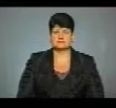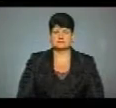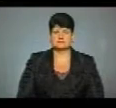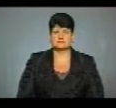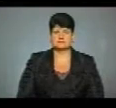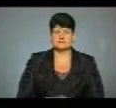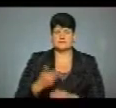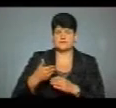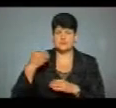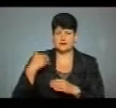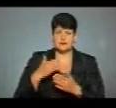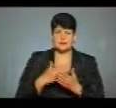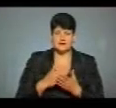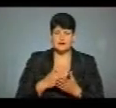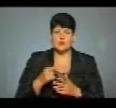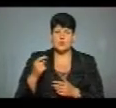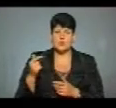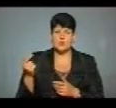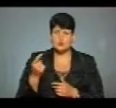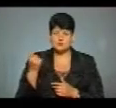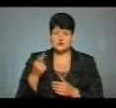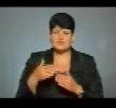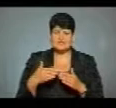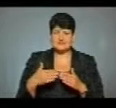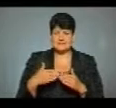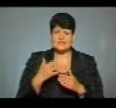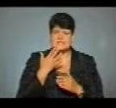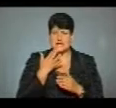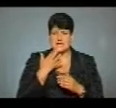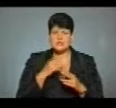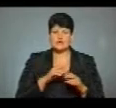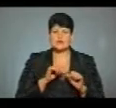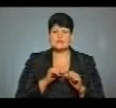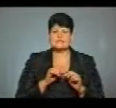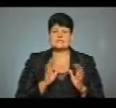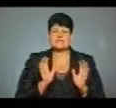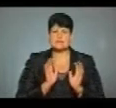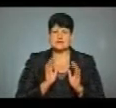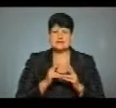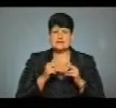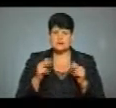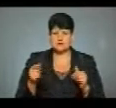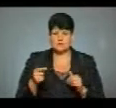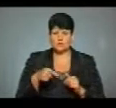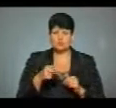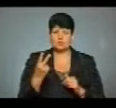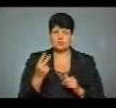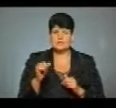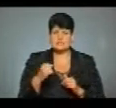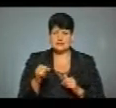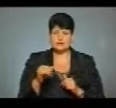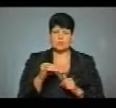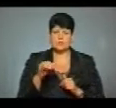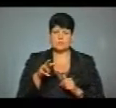За моєю спиною знаходиться господарський двір національного заповідника замки Тернопілля. Саме тут 2 серпня